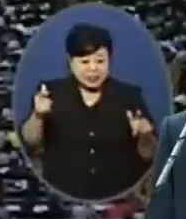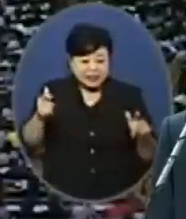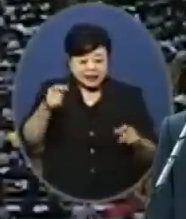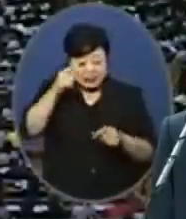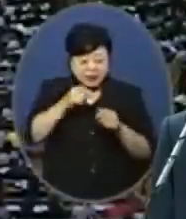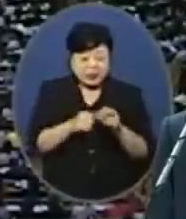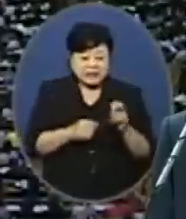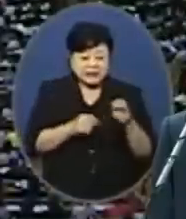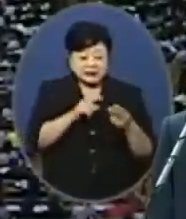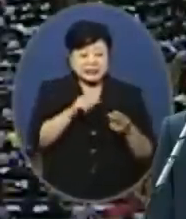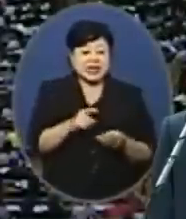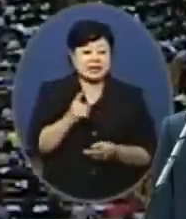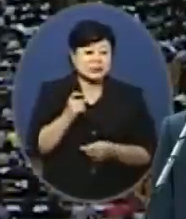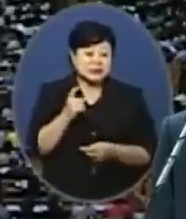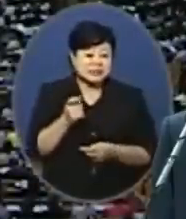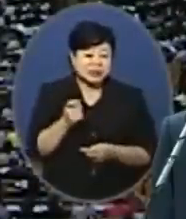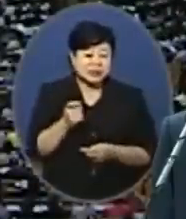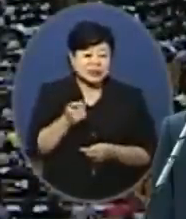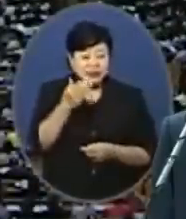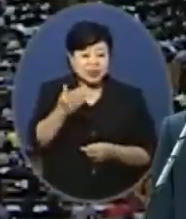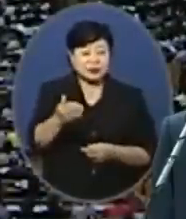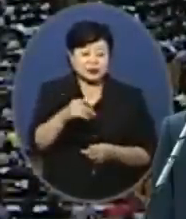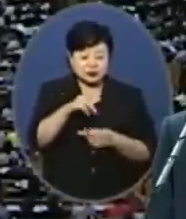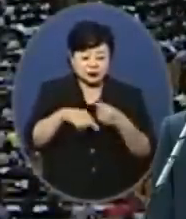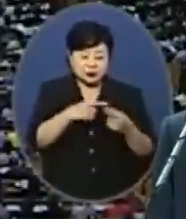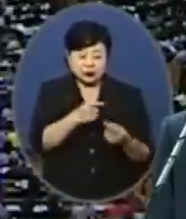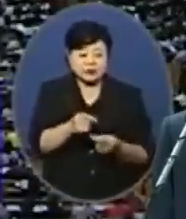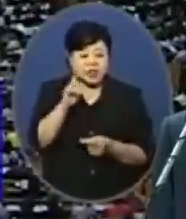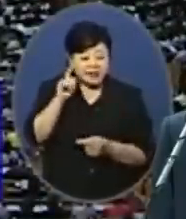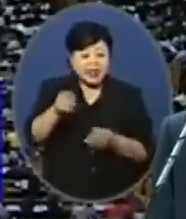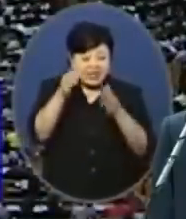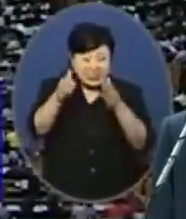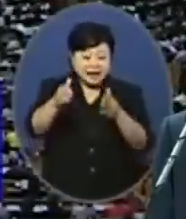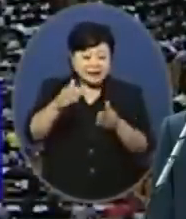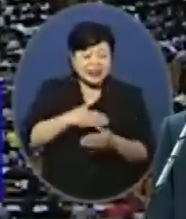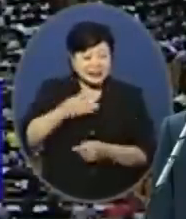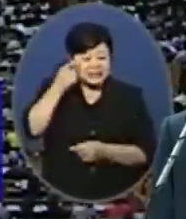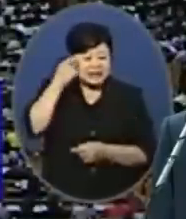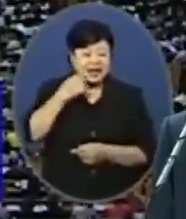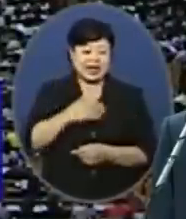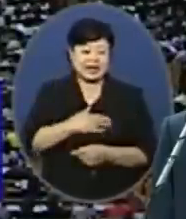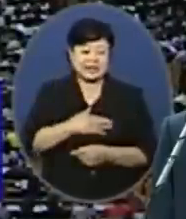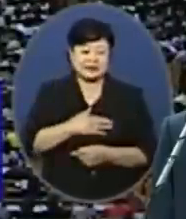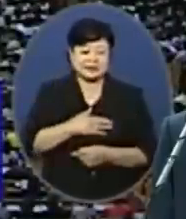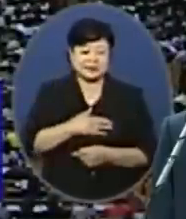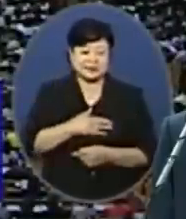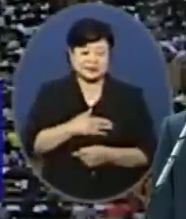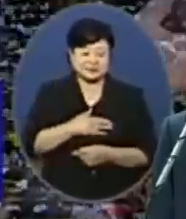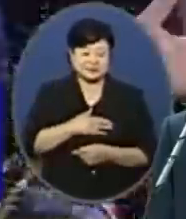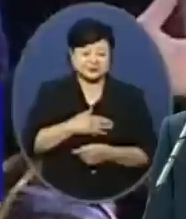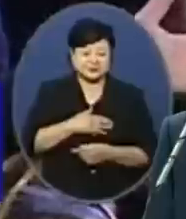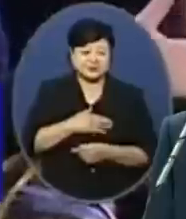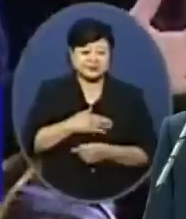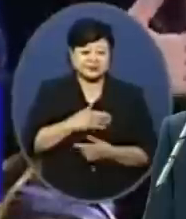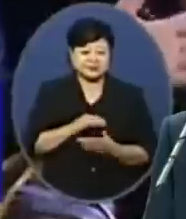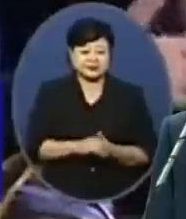예레미야 29장 11절에 여러분 한번 따라 읽으시죠. 너희를 향한 나의 생각을 내가 아나니